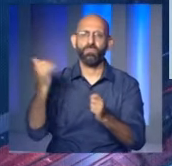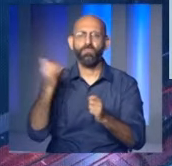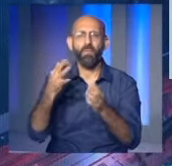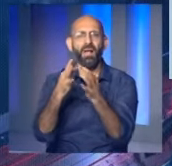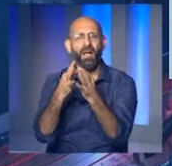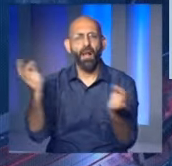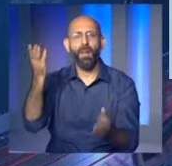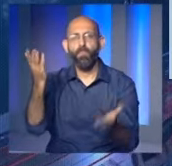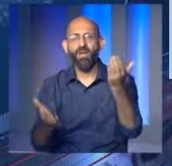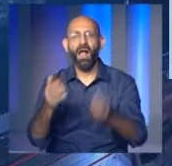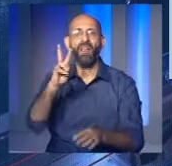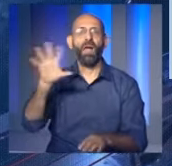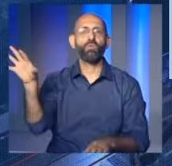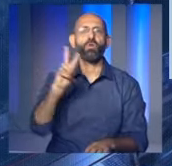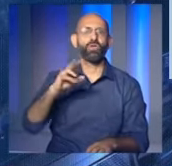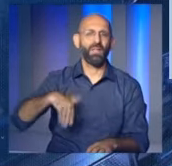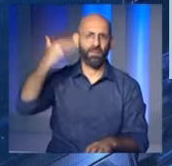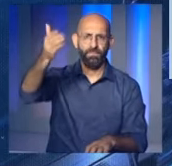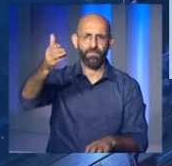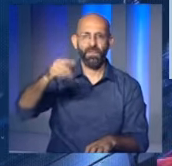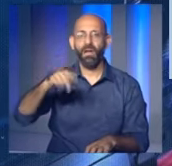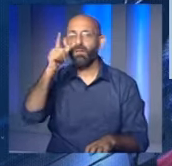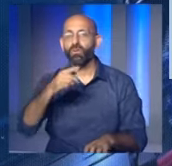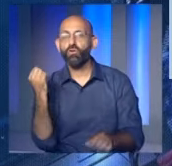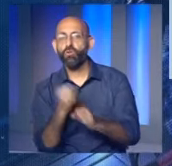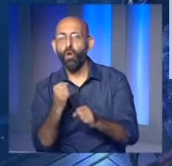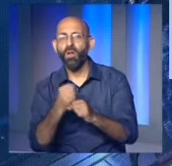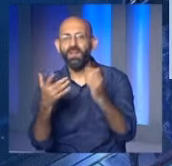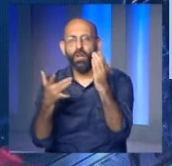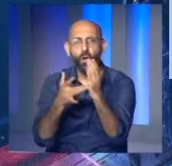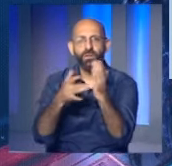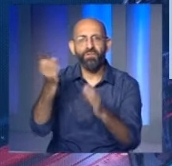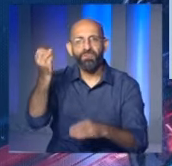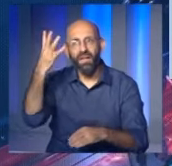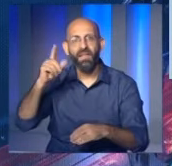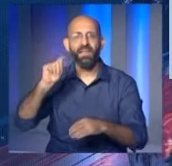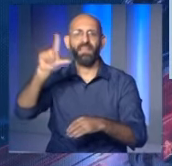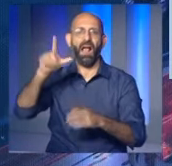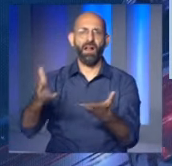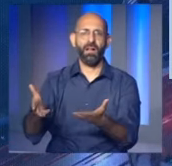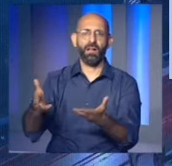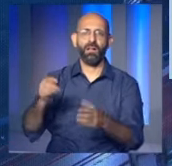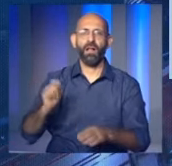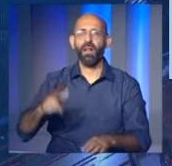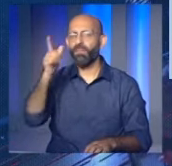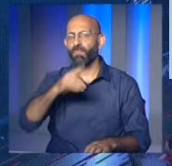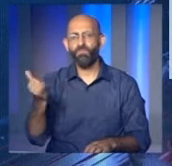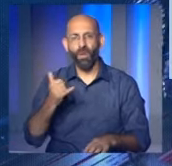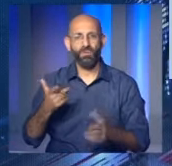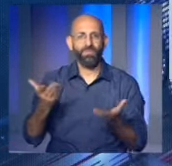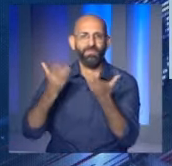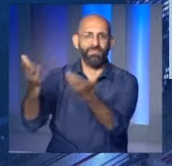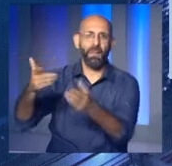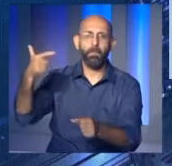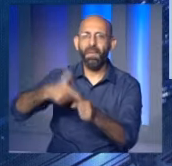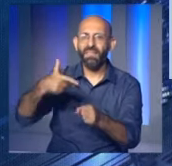كاملة وتدخل في إطار الموازنة الشاملة للعام 2025 بما يتناسب مع تطور العمل التقني والفني في تلفزيون لبنان، بما في